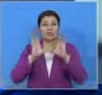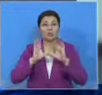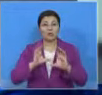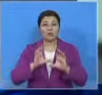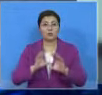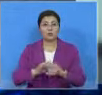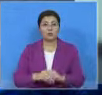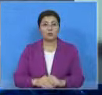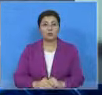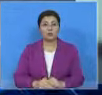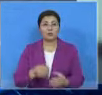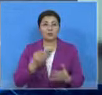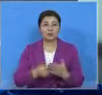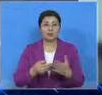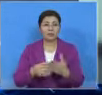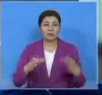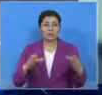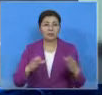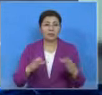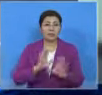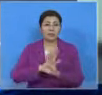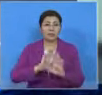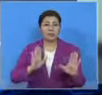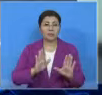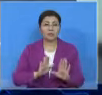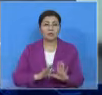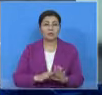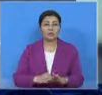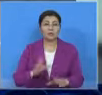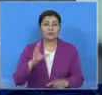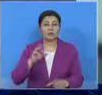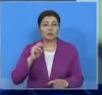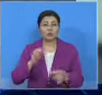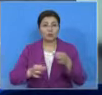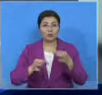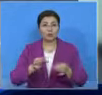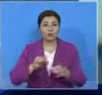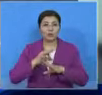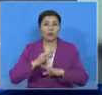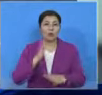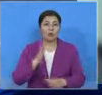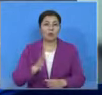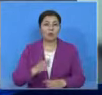мына кеңес емес, енді сот соның құрылғандығы, болатындығы,